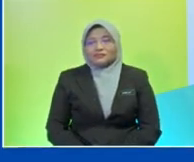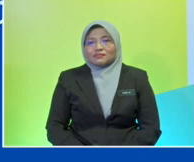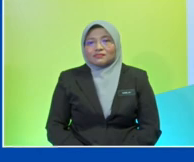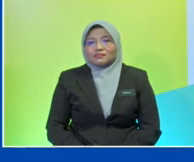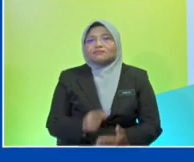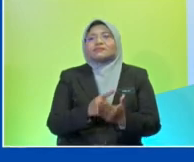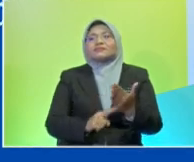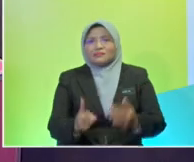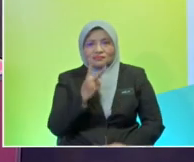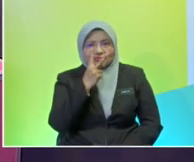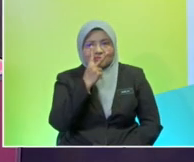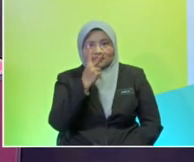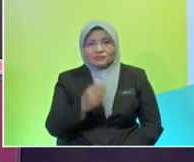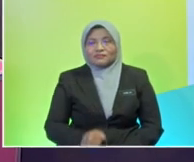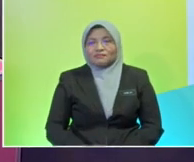bisa